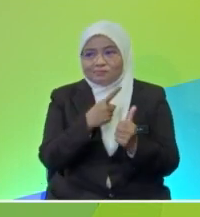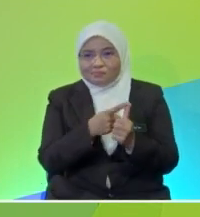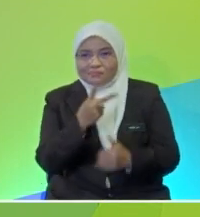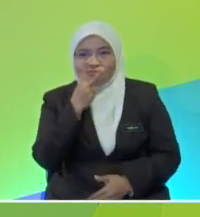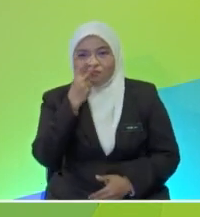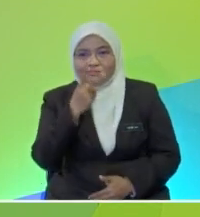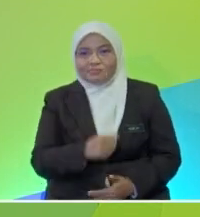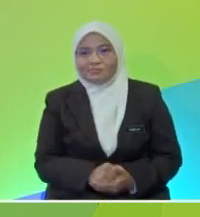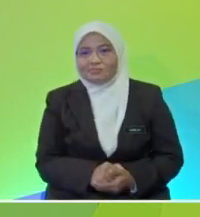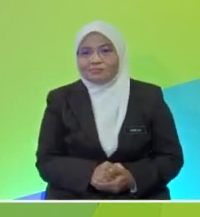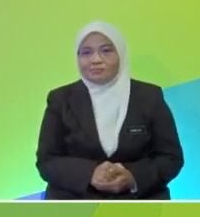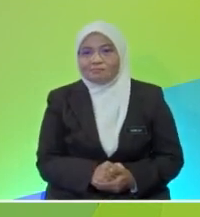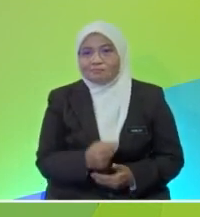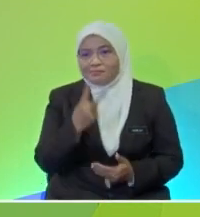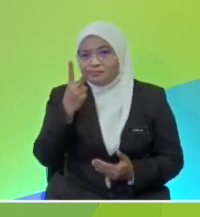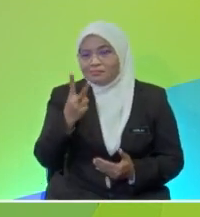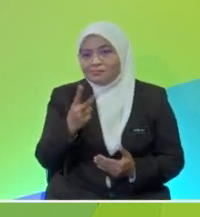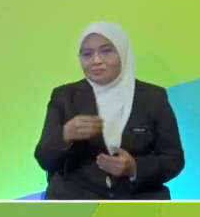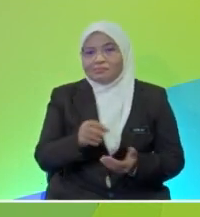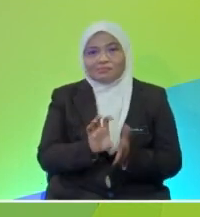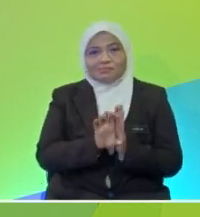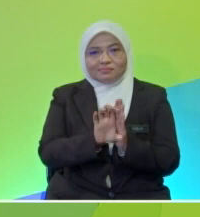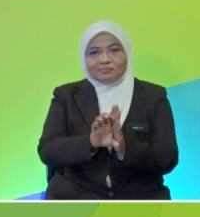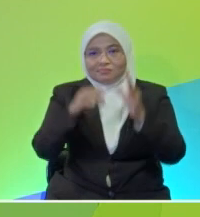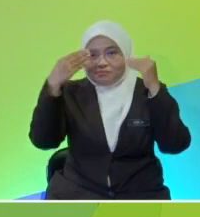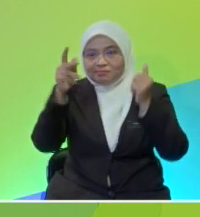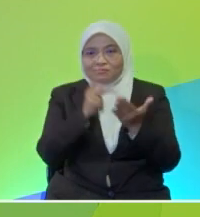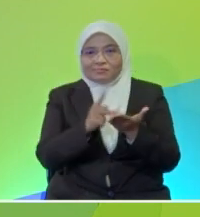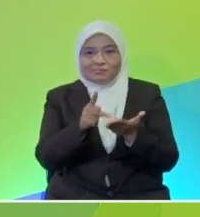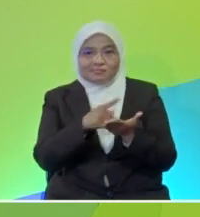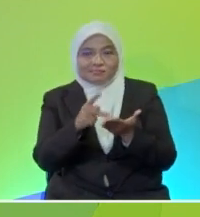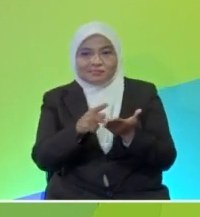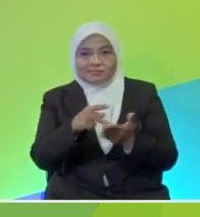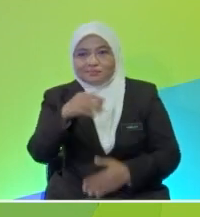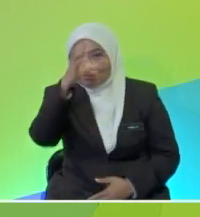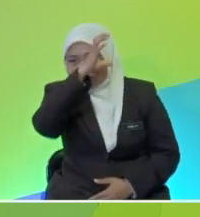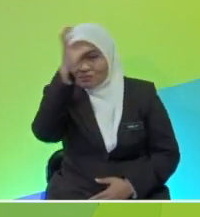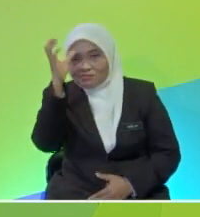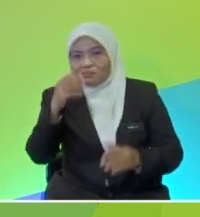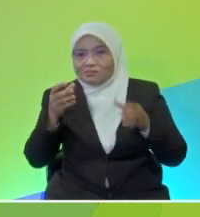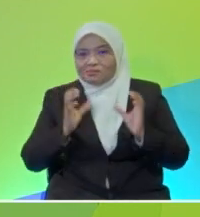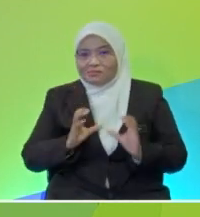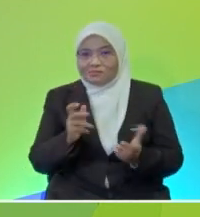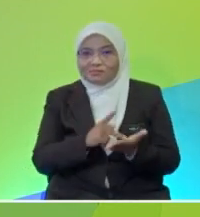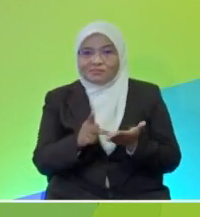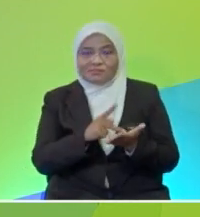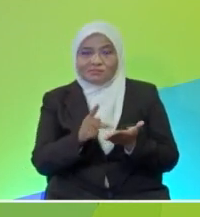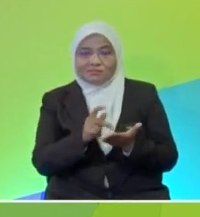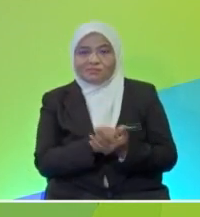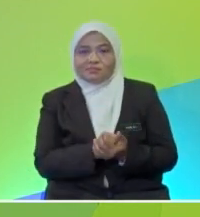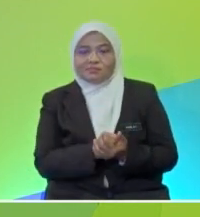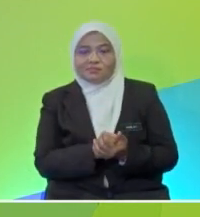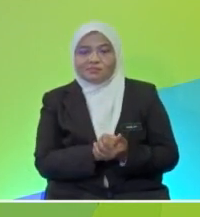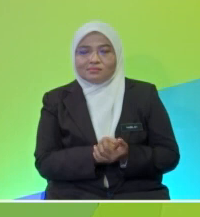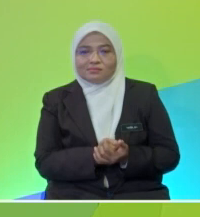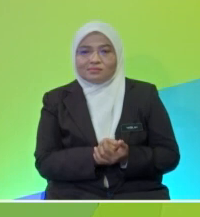47 ini 41 lagi bearing pertama Oke dengan jarak kita ada 33 poin 173